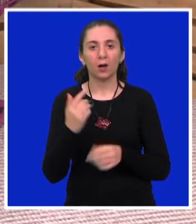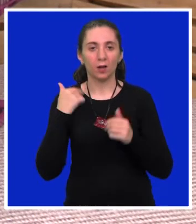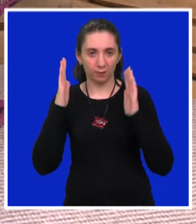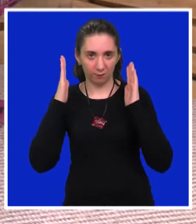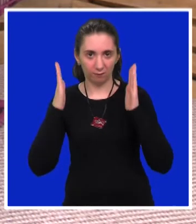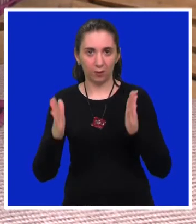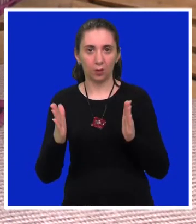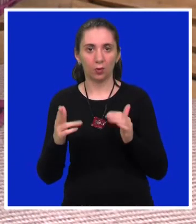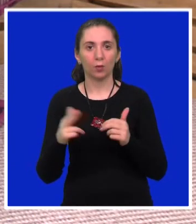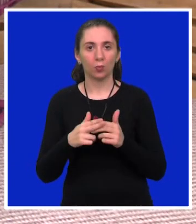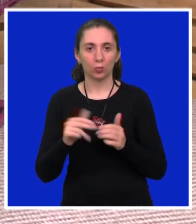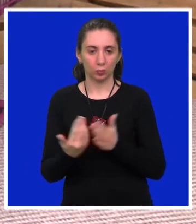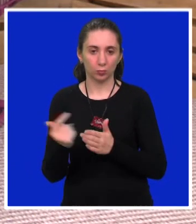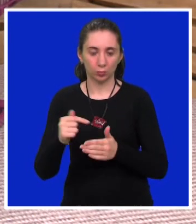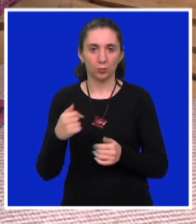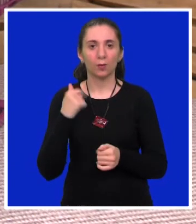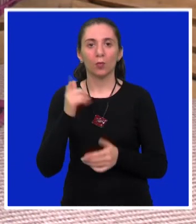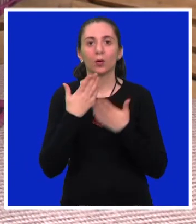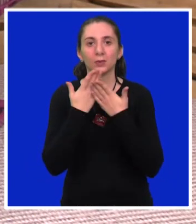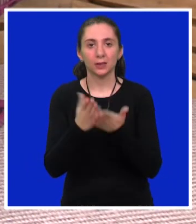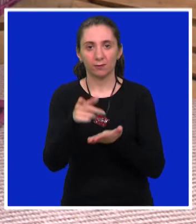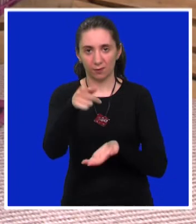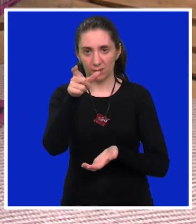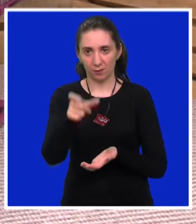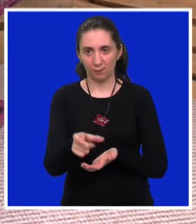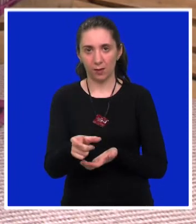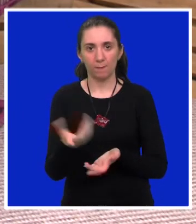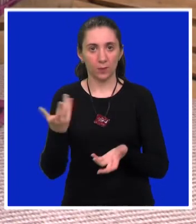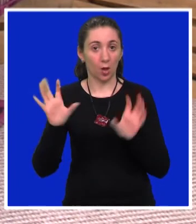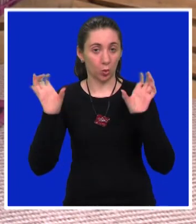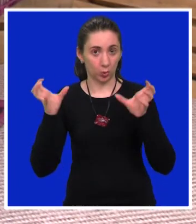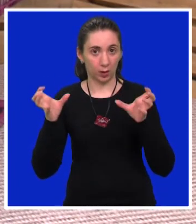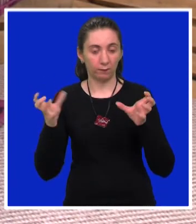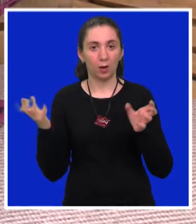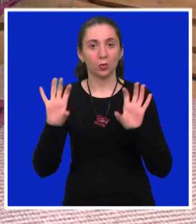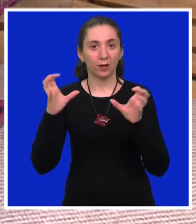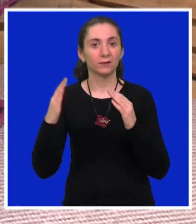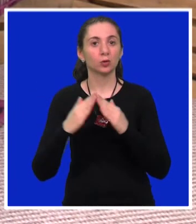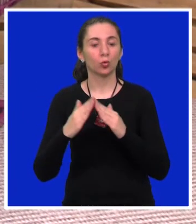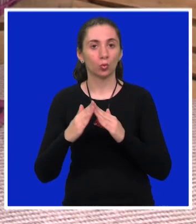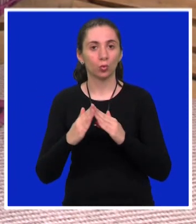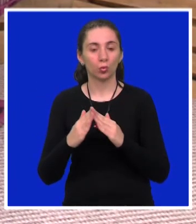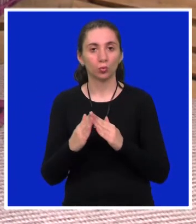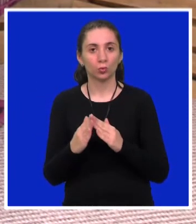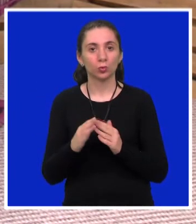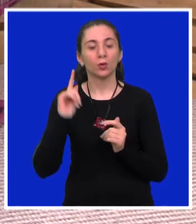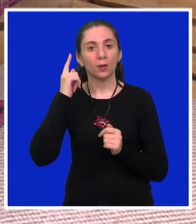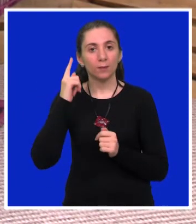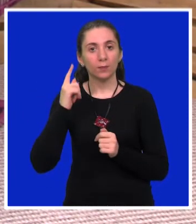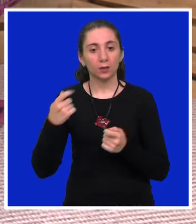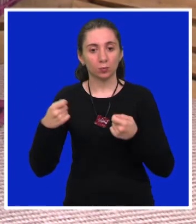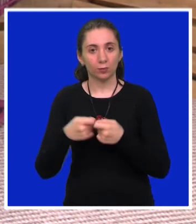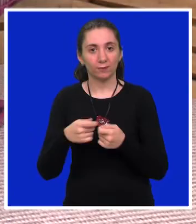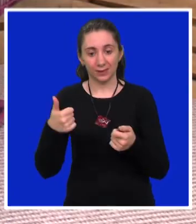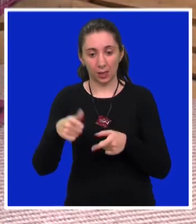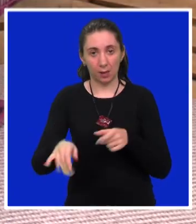Hvala vama i vjerujem da će još biti prigoda. Ja se moram i vama zahvaliti kao televiziji, kao televizijskoj kući. Mislim da